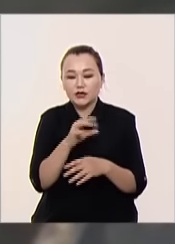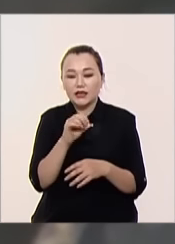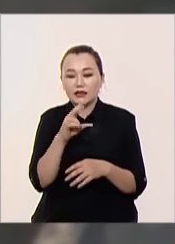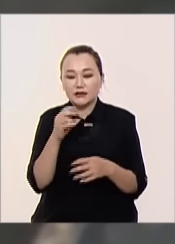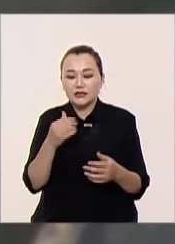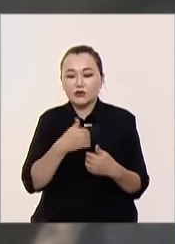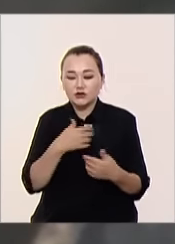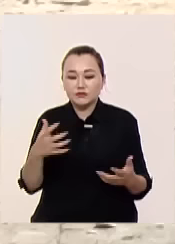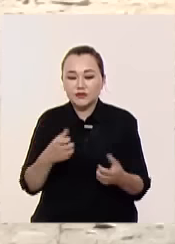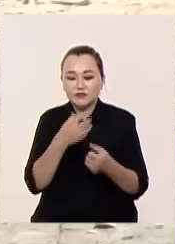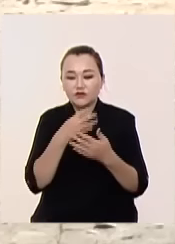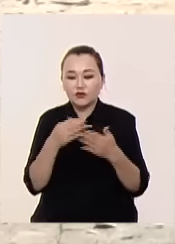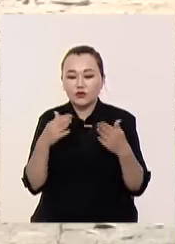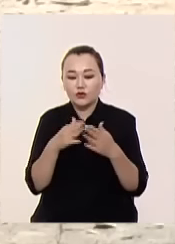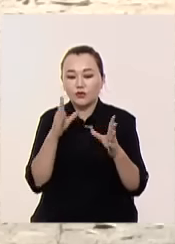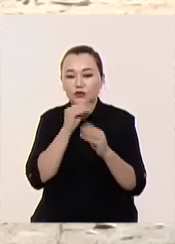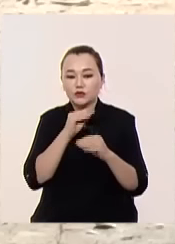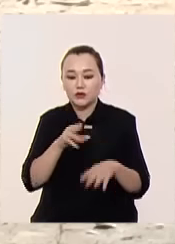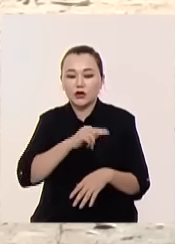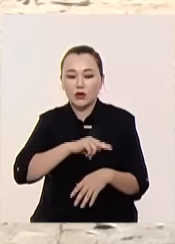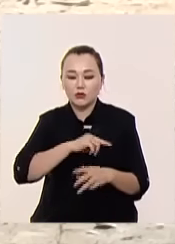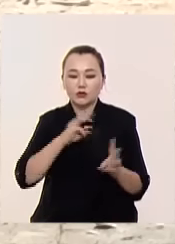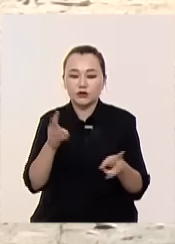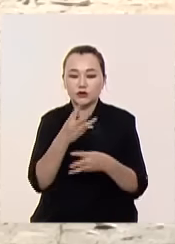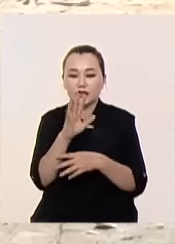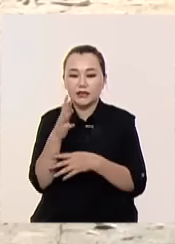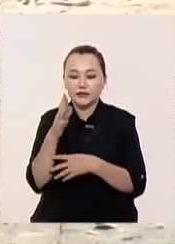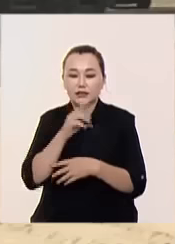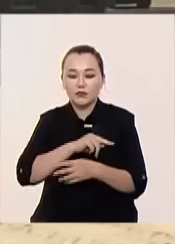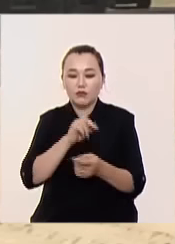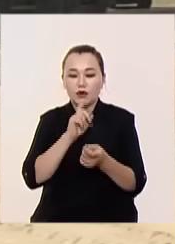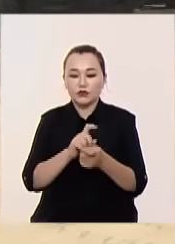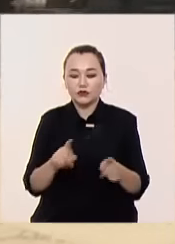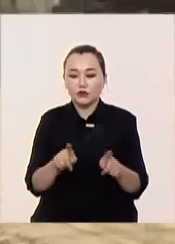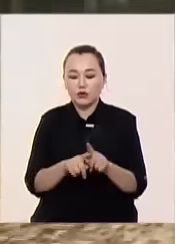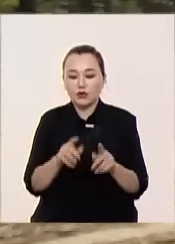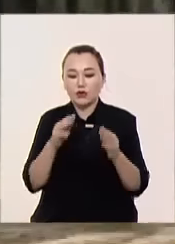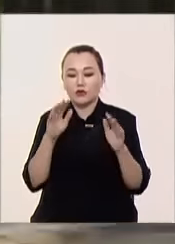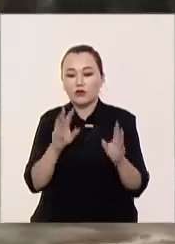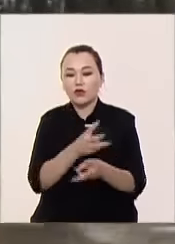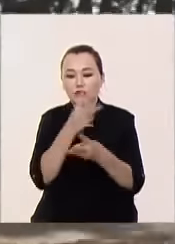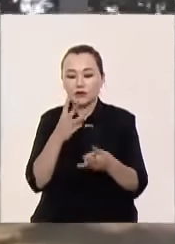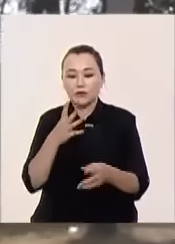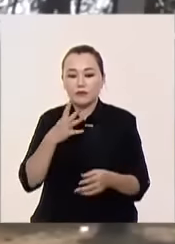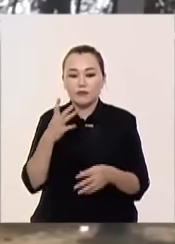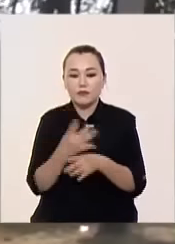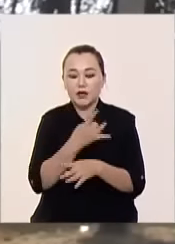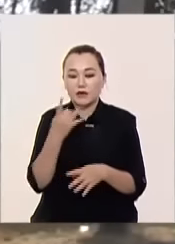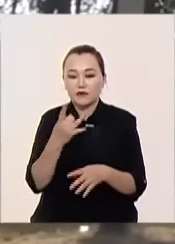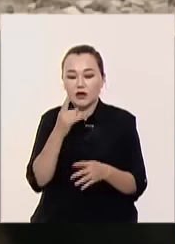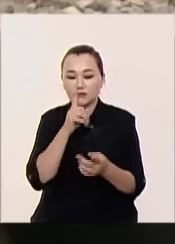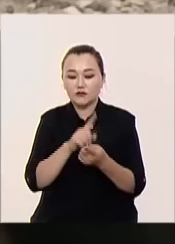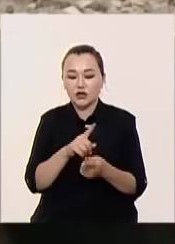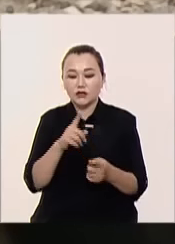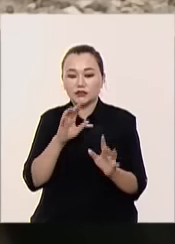пытался спасти свой дом, но не успел. Он работает пожарным в лесхозе. Бороться с такой огненной стихией ему пришлось впервые. Мужчина,